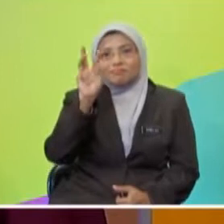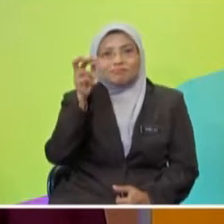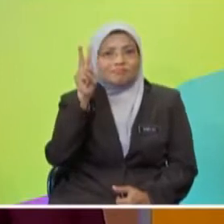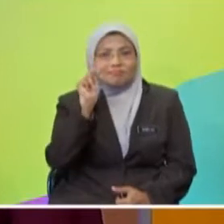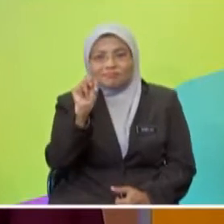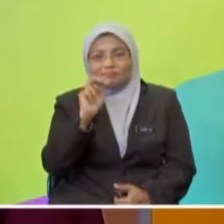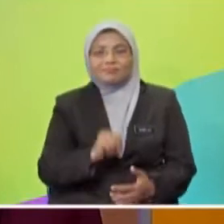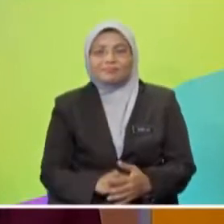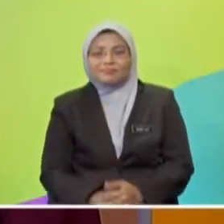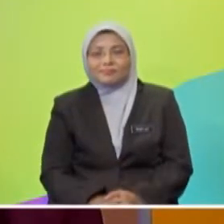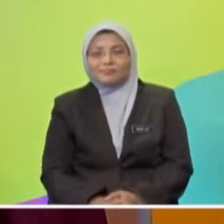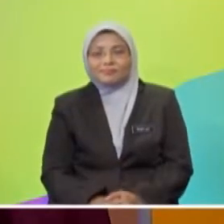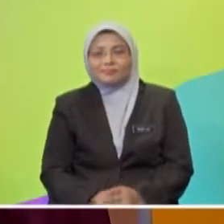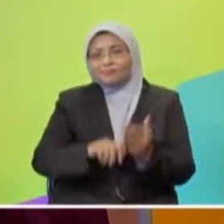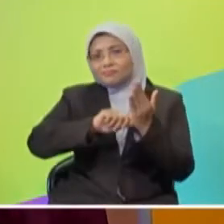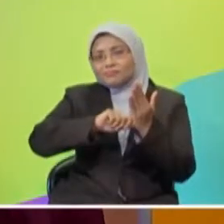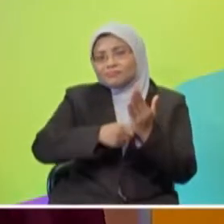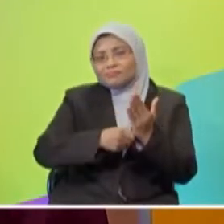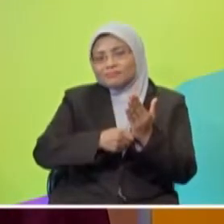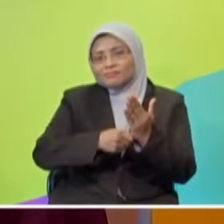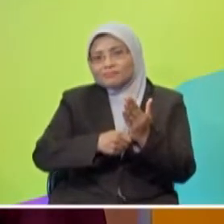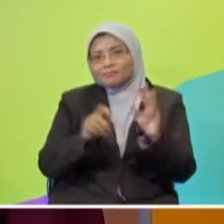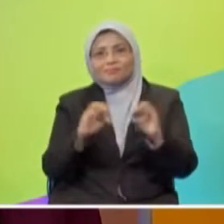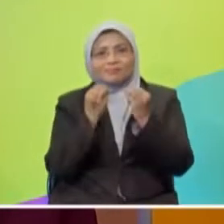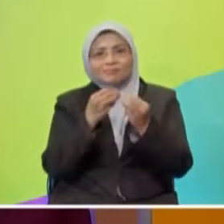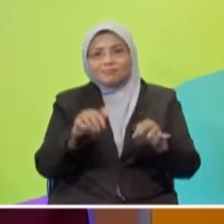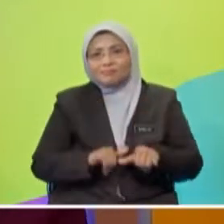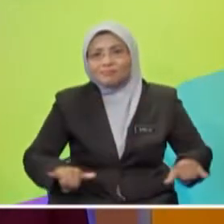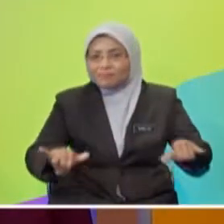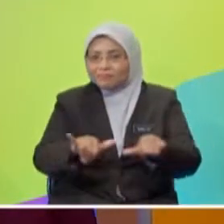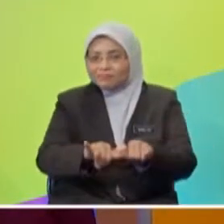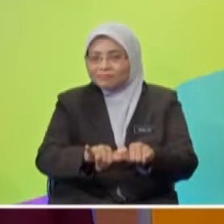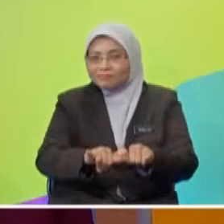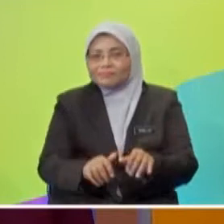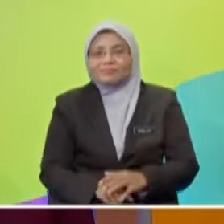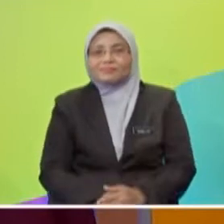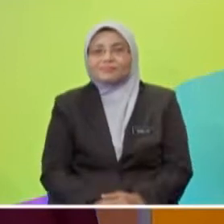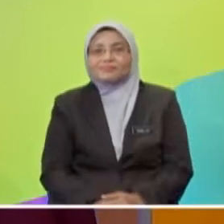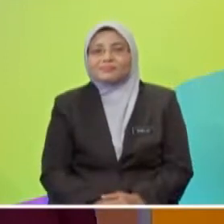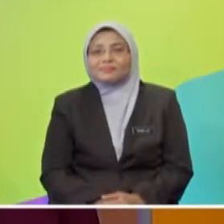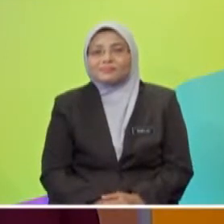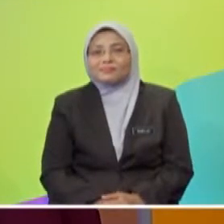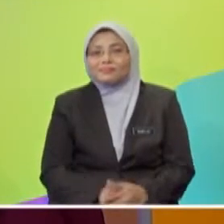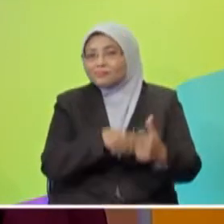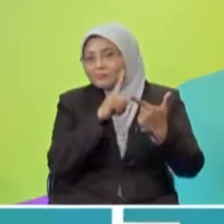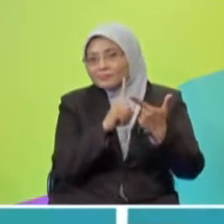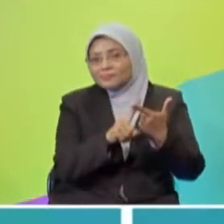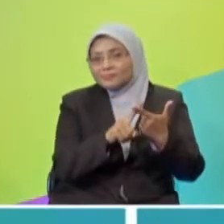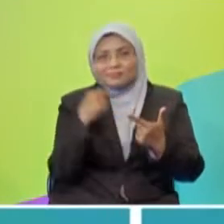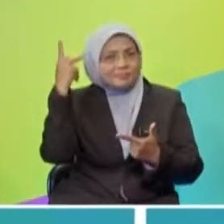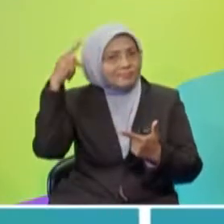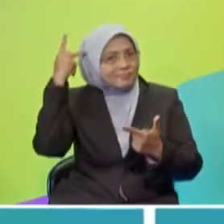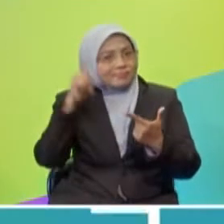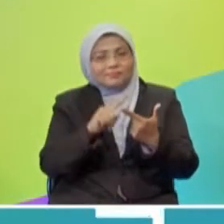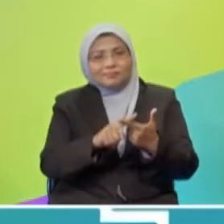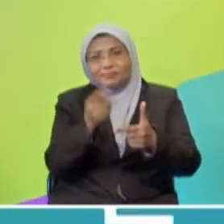senyuman Layang Sworo nih pada zaman sahabat dulu ya oke semangat bro yang sudah bidang politik